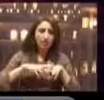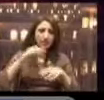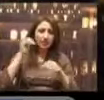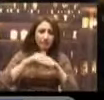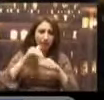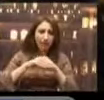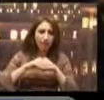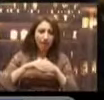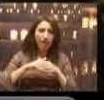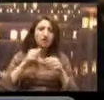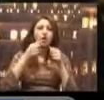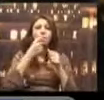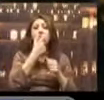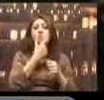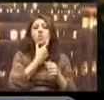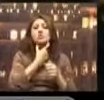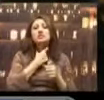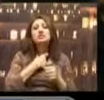البنيه. انتخبت دكتور مرسي ليه؟